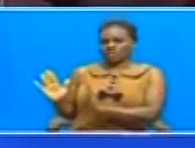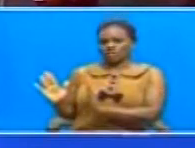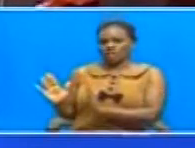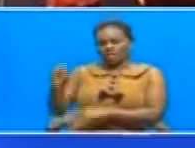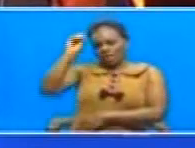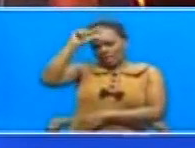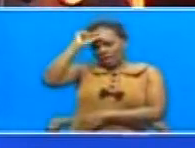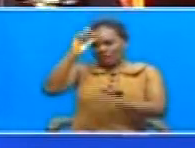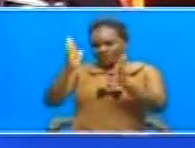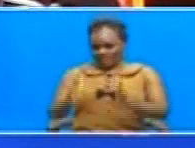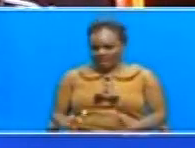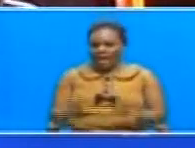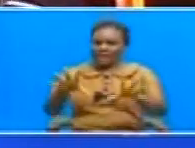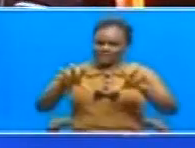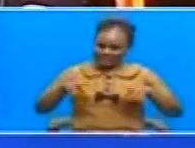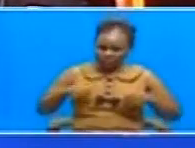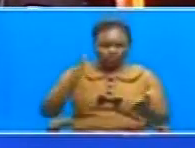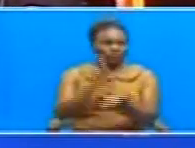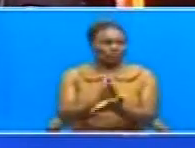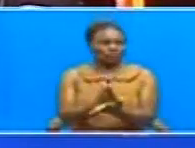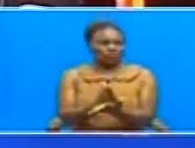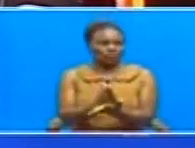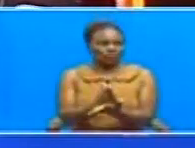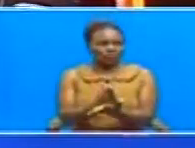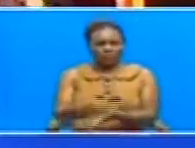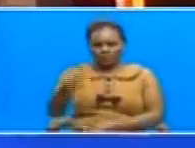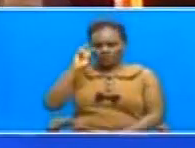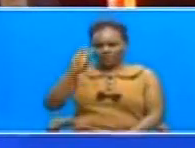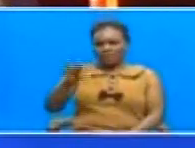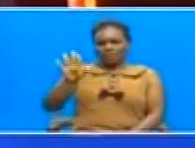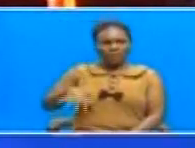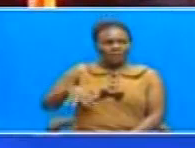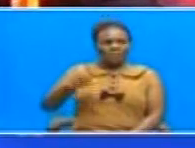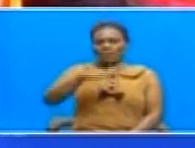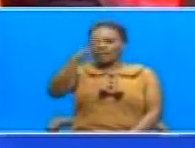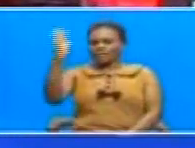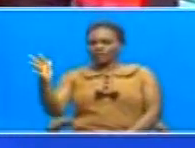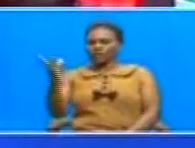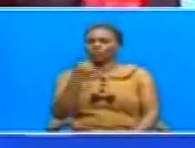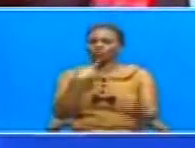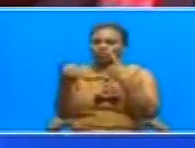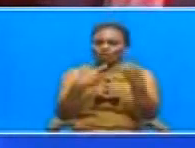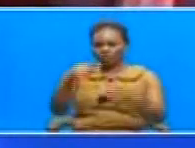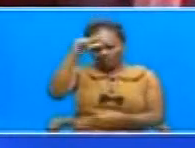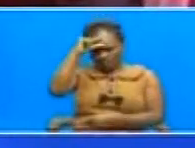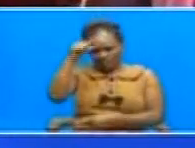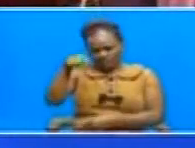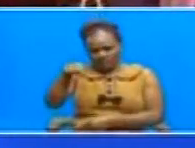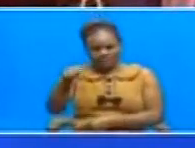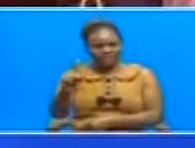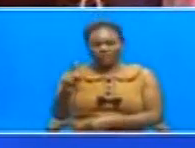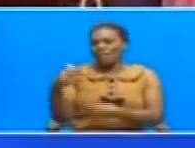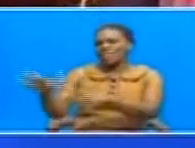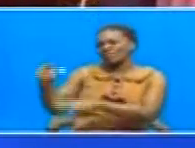amekiri kutoweka kwa siri na mfuko huo. Sasa nimeona naye Ngilu ameanza kuzungumza, sijui serikali ifanye nini. Na ametoka kwa serikali